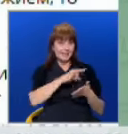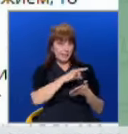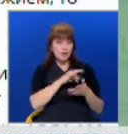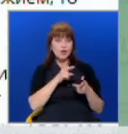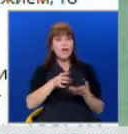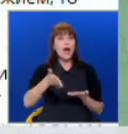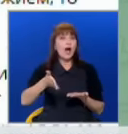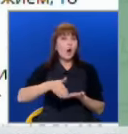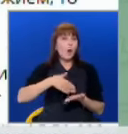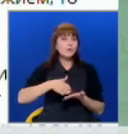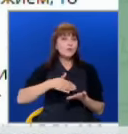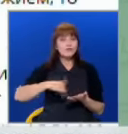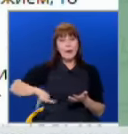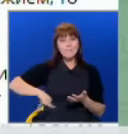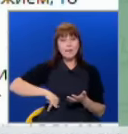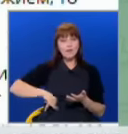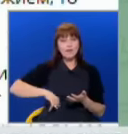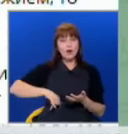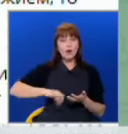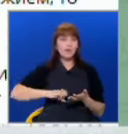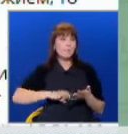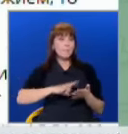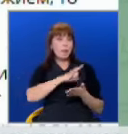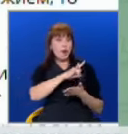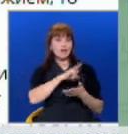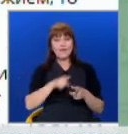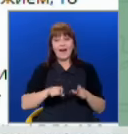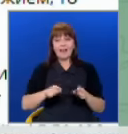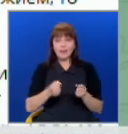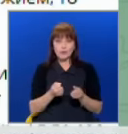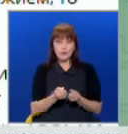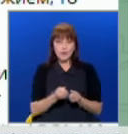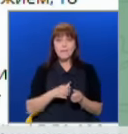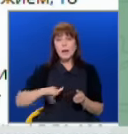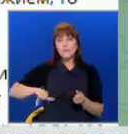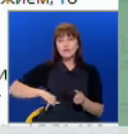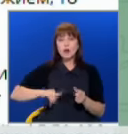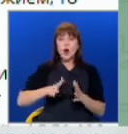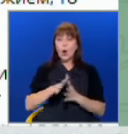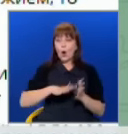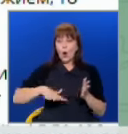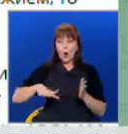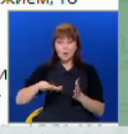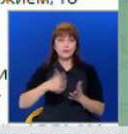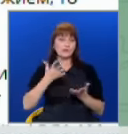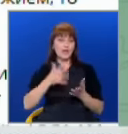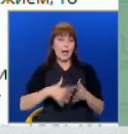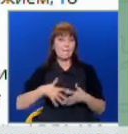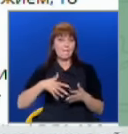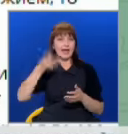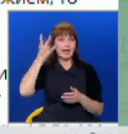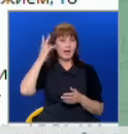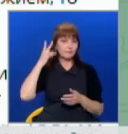другото обслужва и международни полети, е поредния акт на тероризъм. Международната общност трябва да осъзнае, че Съединените щати, Великобритания,